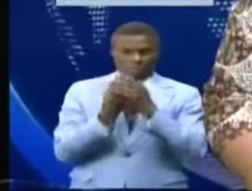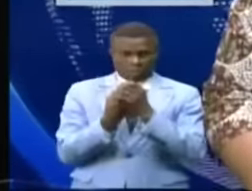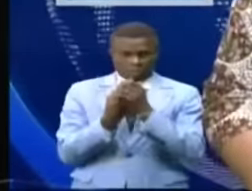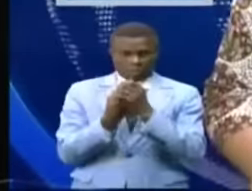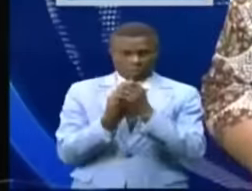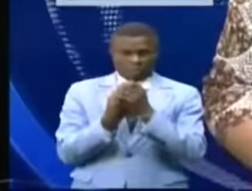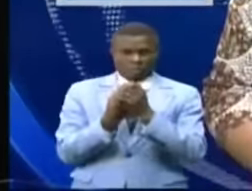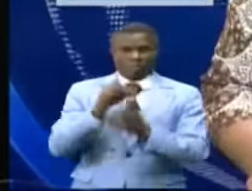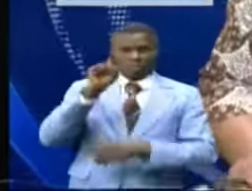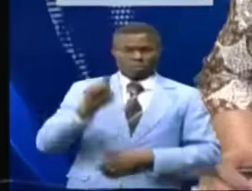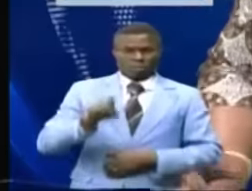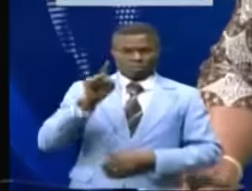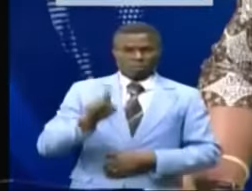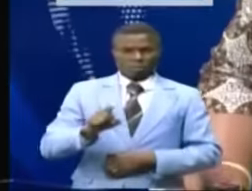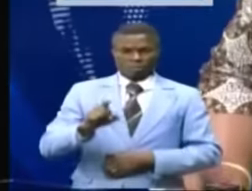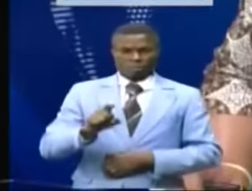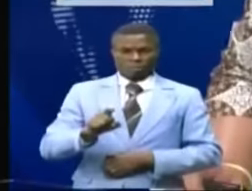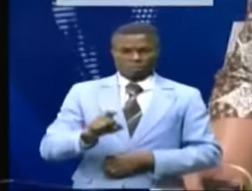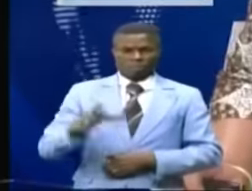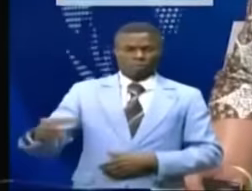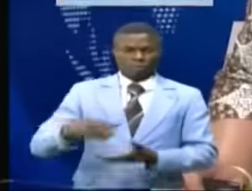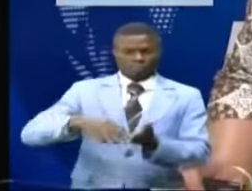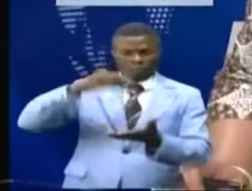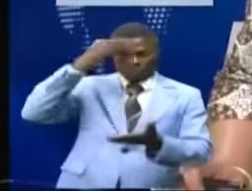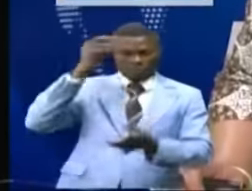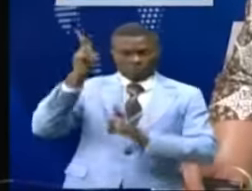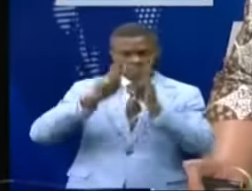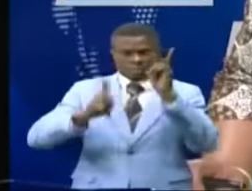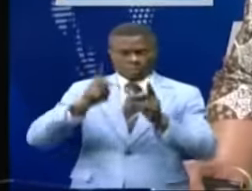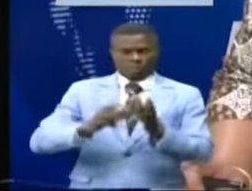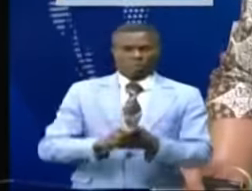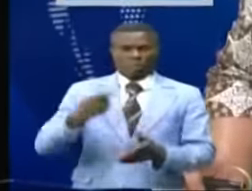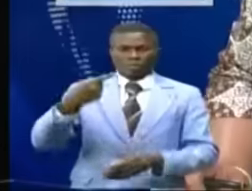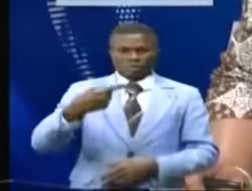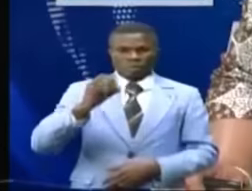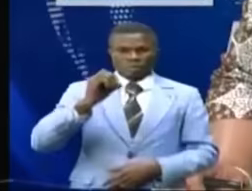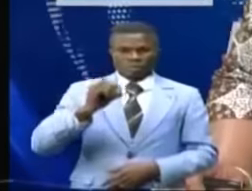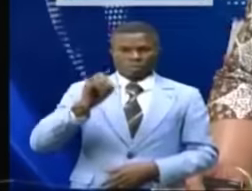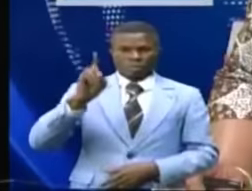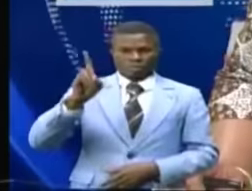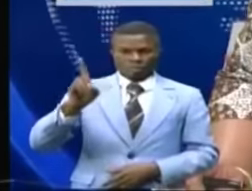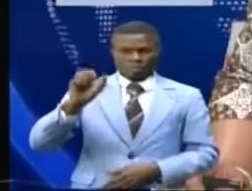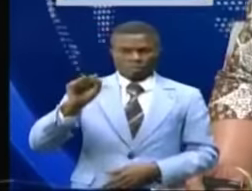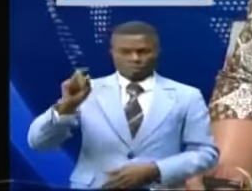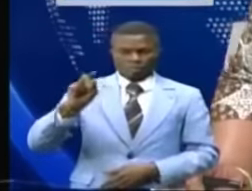ont besoin d'une appropriation populaire et Godard Motemona est sur le